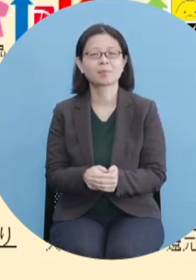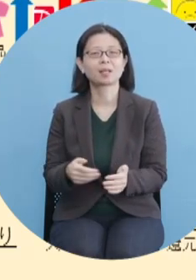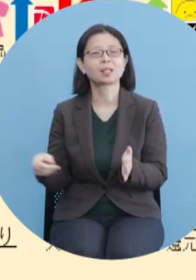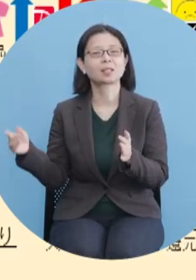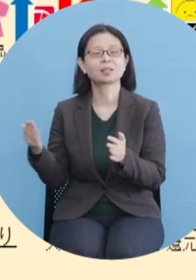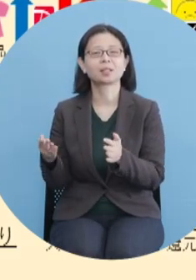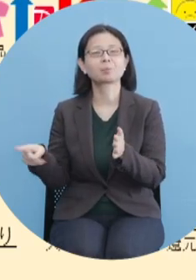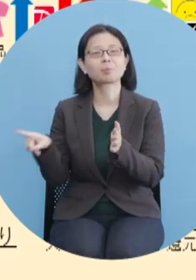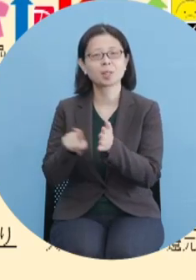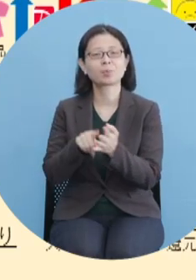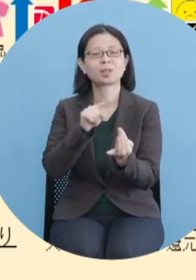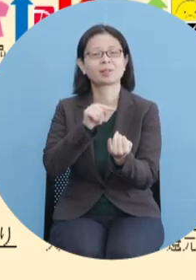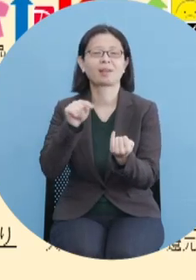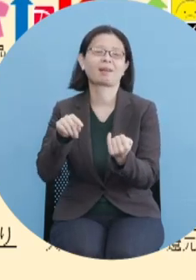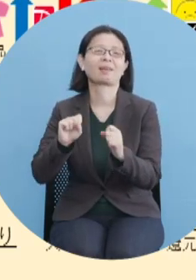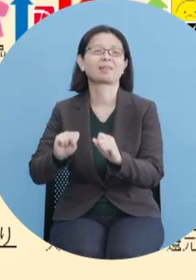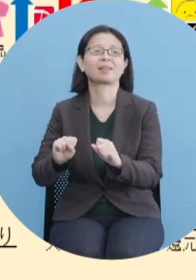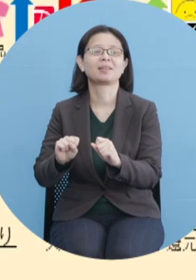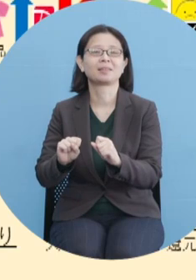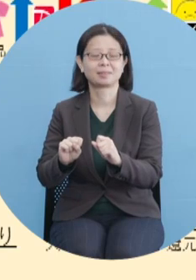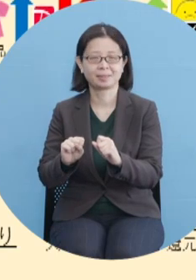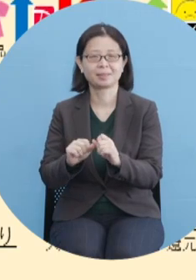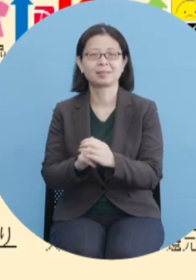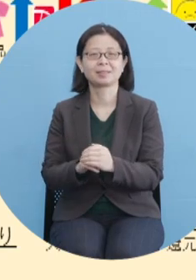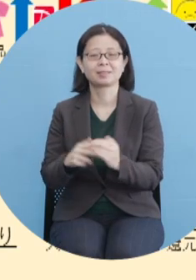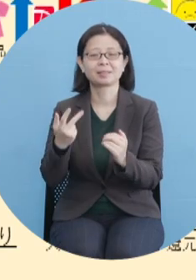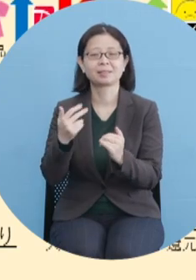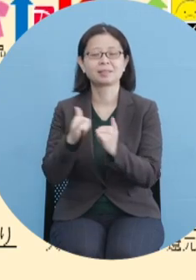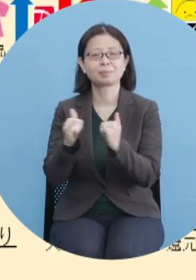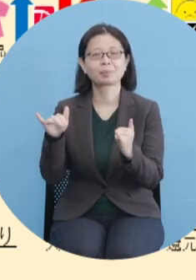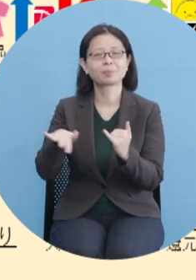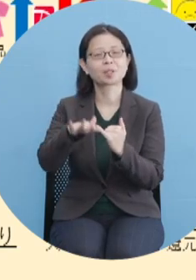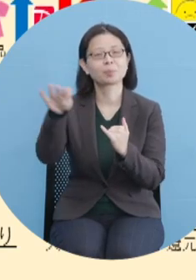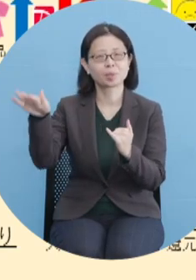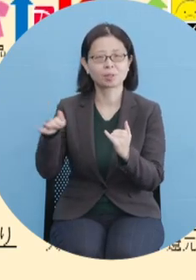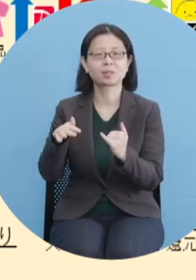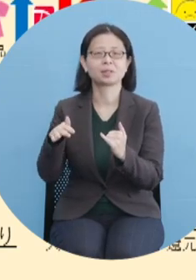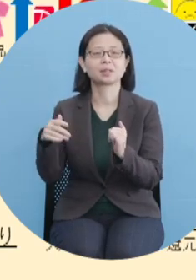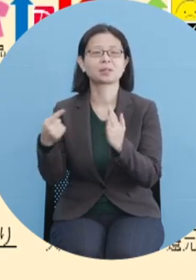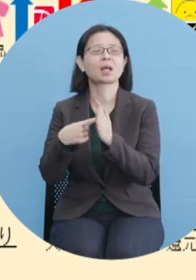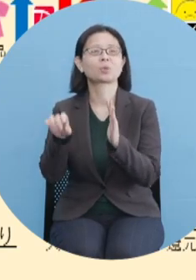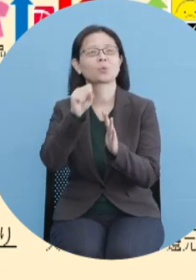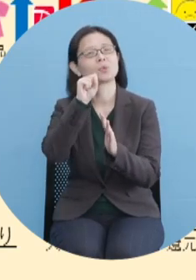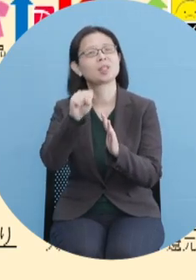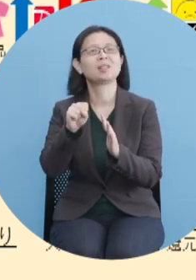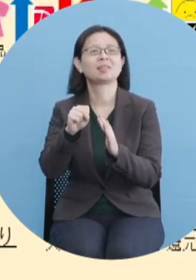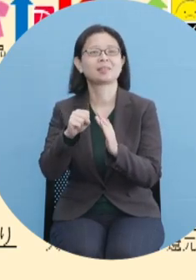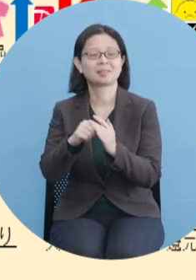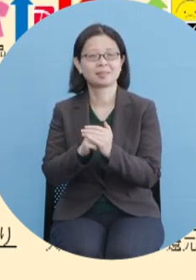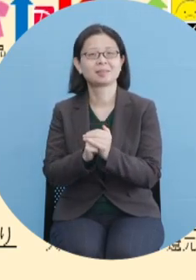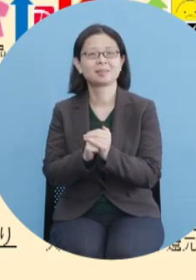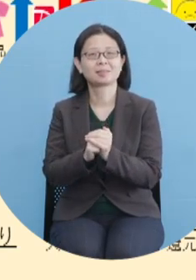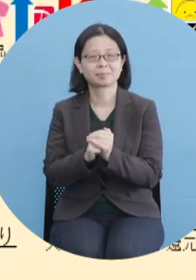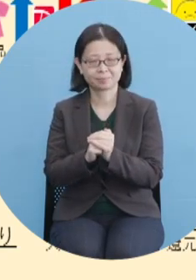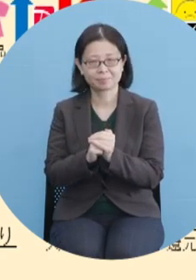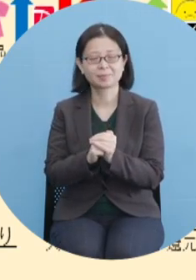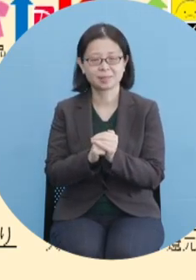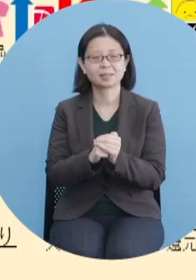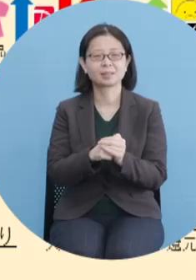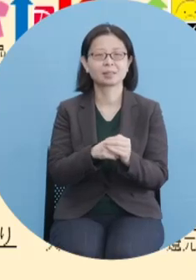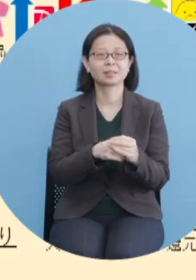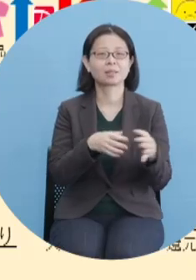取り組みを進めておりましたけども非常にあのえ市民の皆様の反応も良くなおかつあの効果も